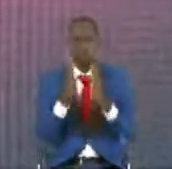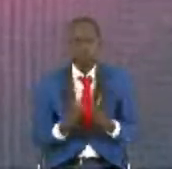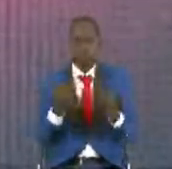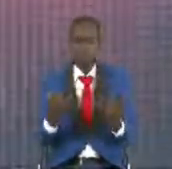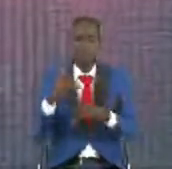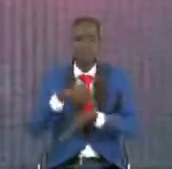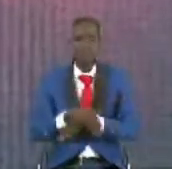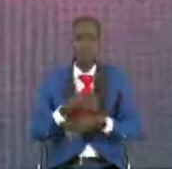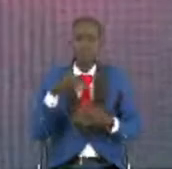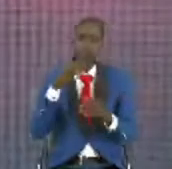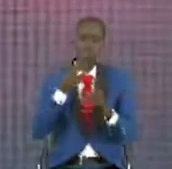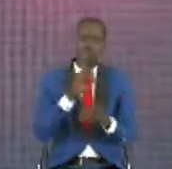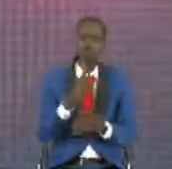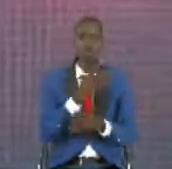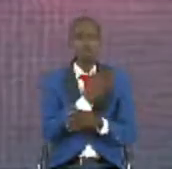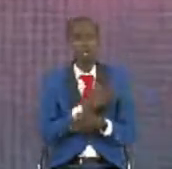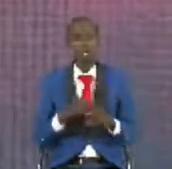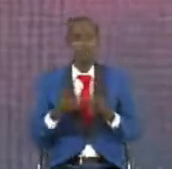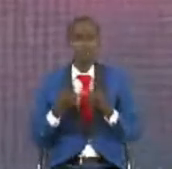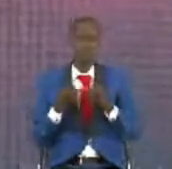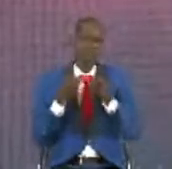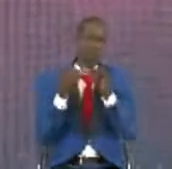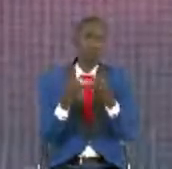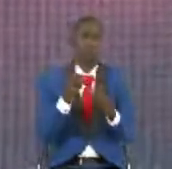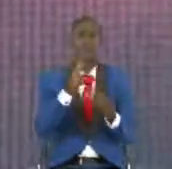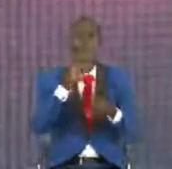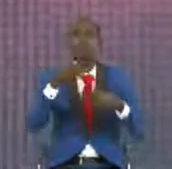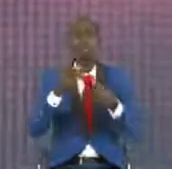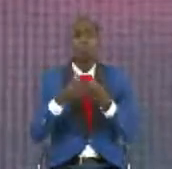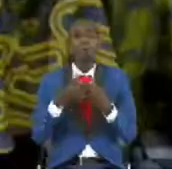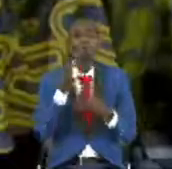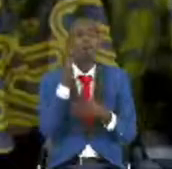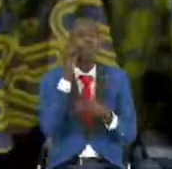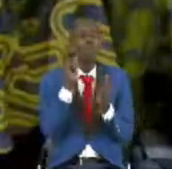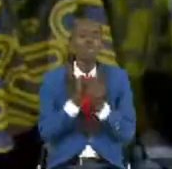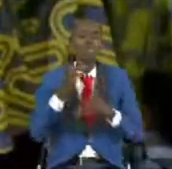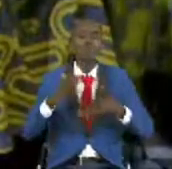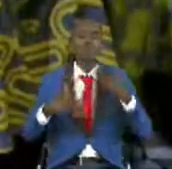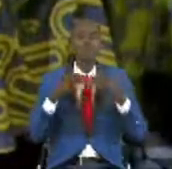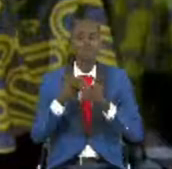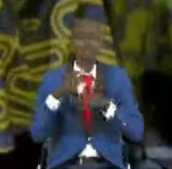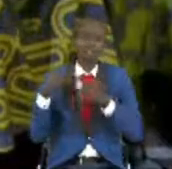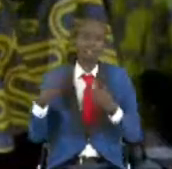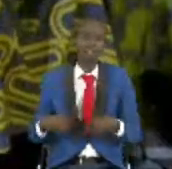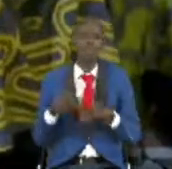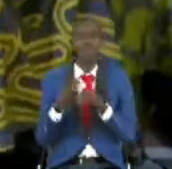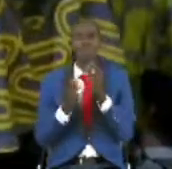et solide. Tu repartiras à la maison avec joie dans ton cœur.